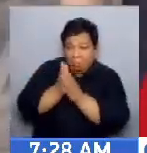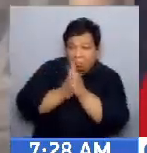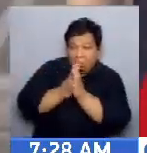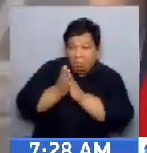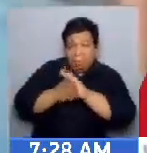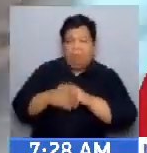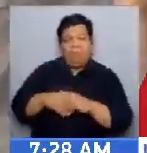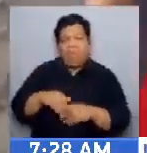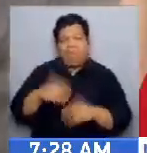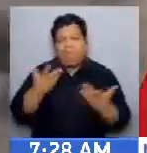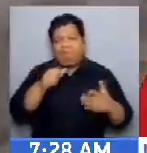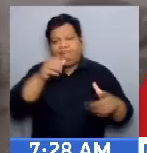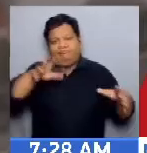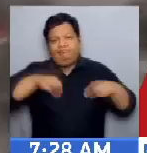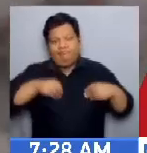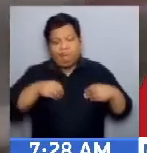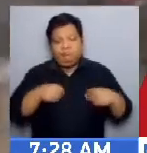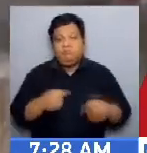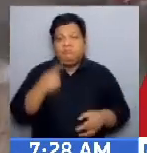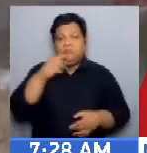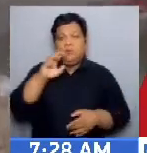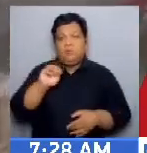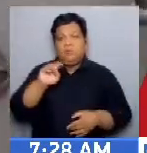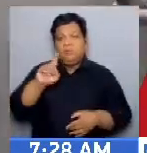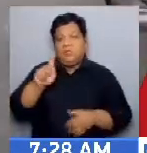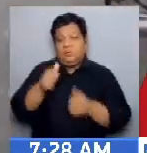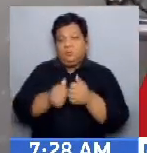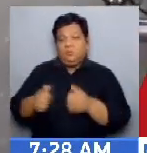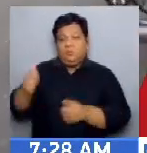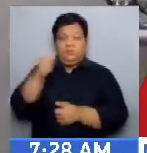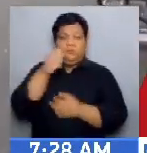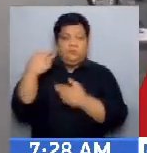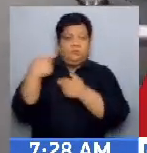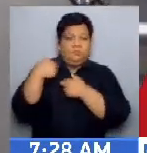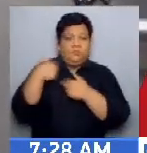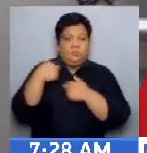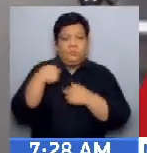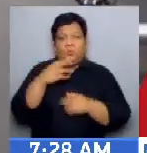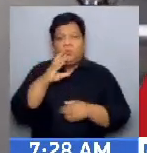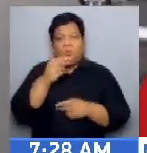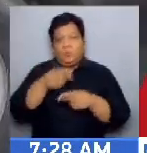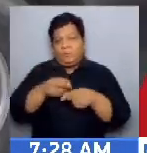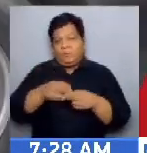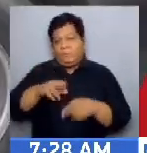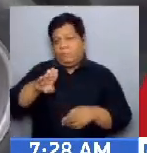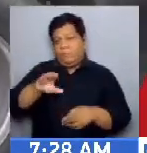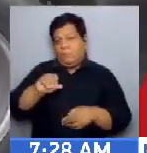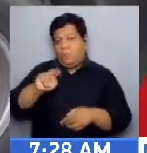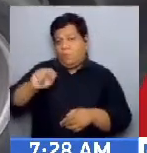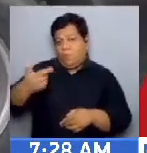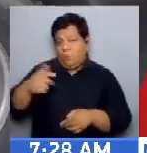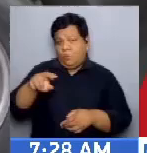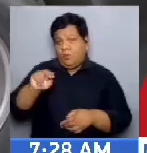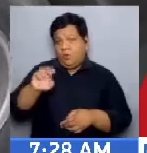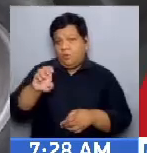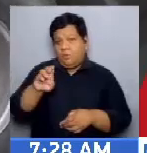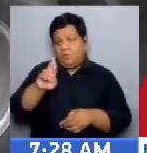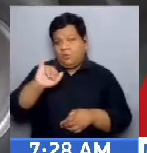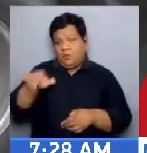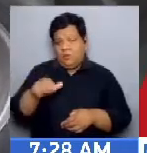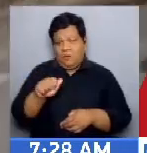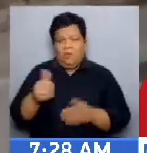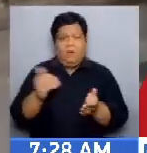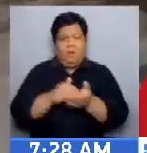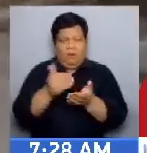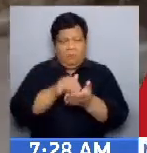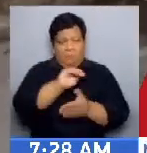kay MMDA Task Force Special Operations and Anti-Colorum Unit Head Bong Nebrija, paulit-ulit naman silang nagpapaalala pero nagpapabalik-balik